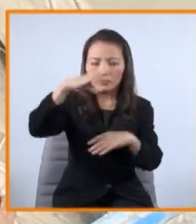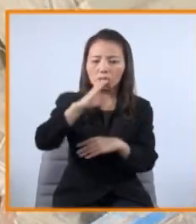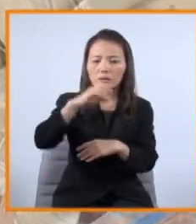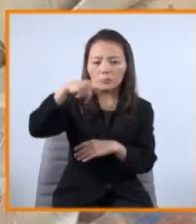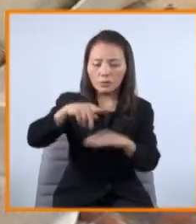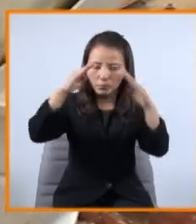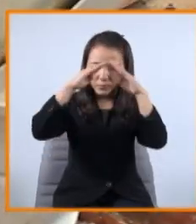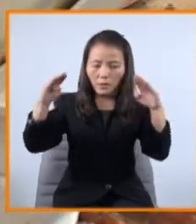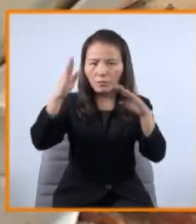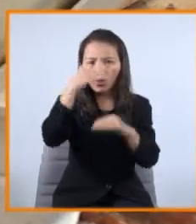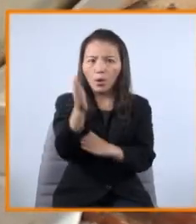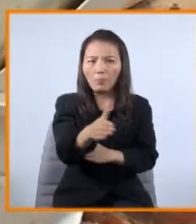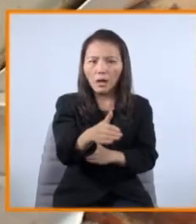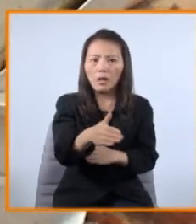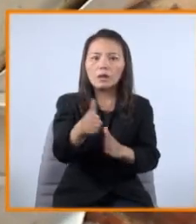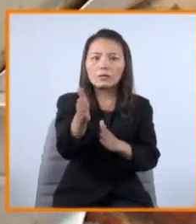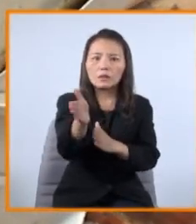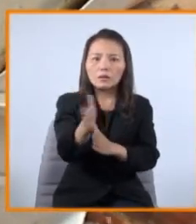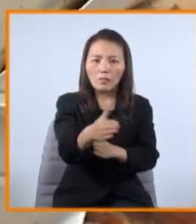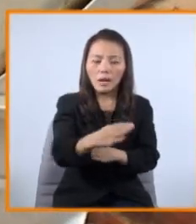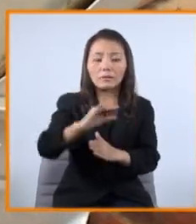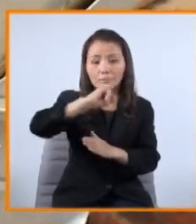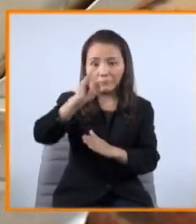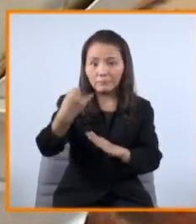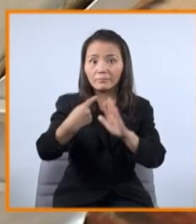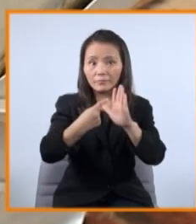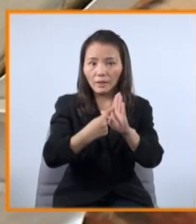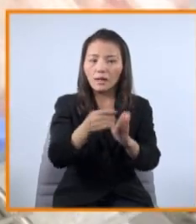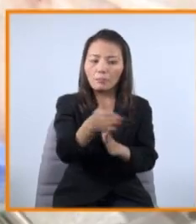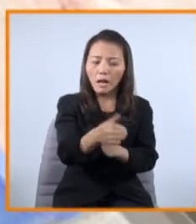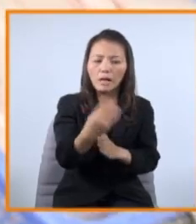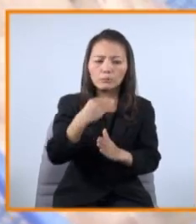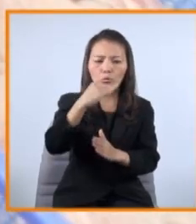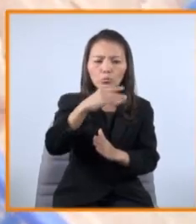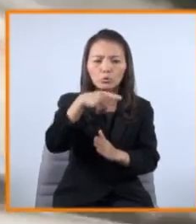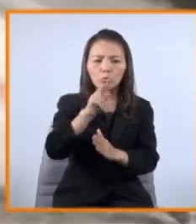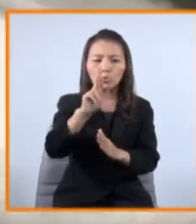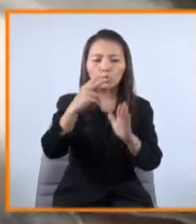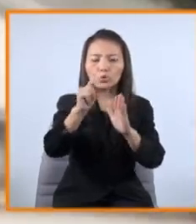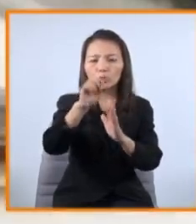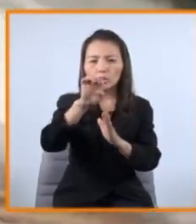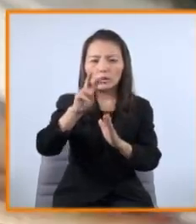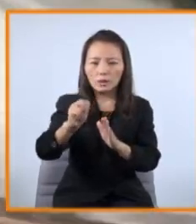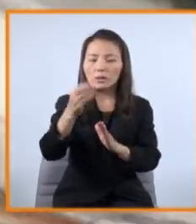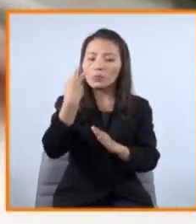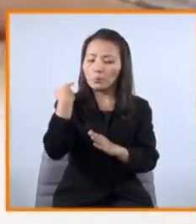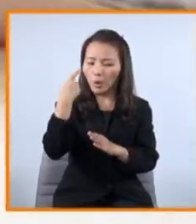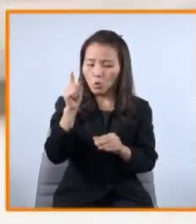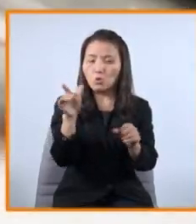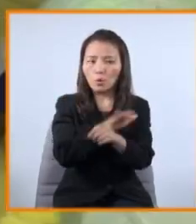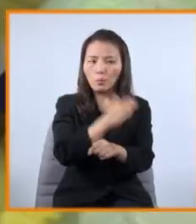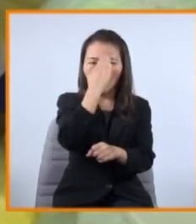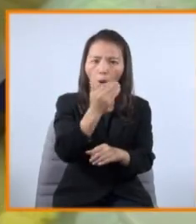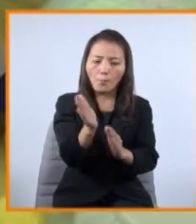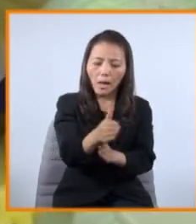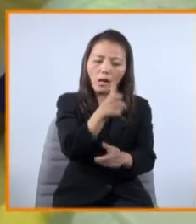แปรรูปจากปลา Pdyหรือปลาจาซึ่งเป็นเนื้อปลาแหล่งโปรตีนที่มีประโยชน์และคุณค่าทางอาหารสูงถูกเลี้ยง